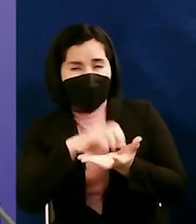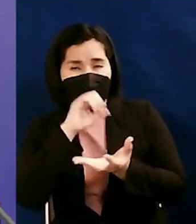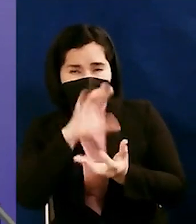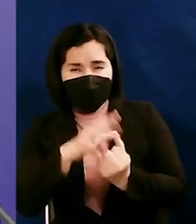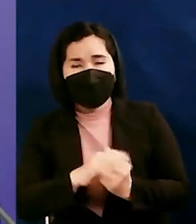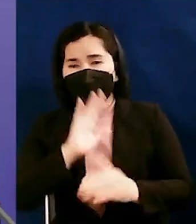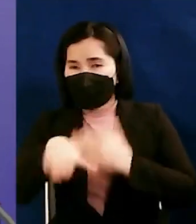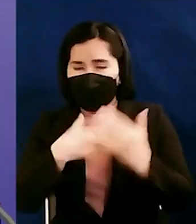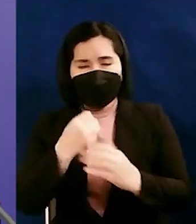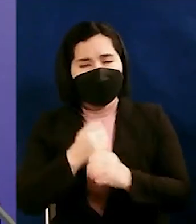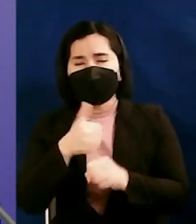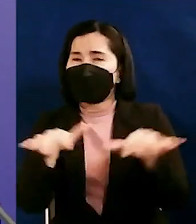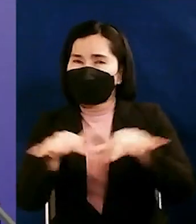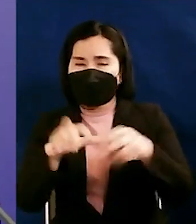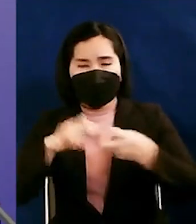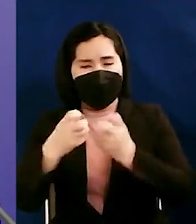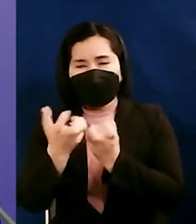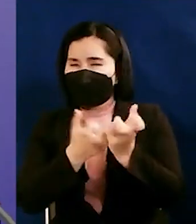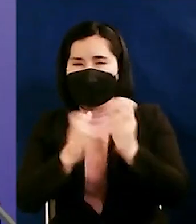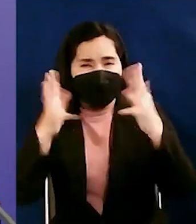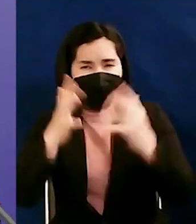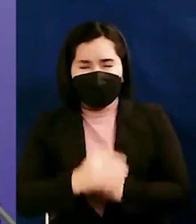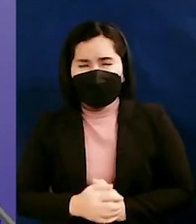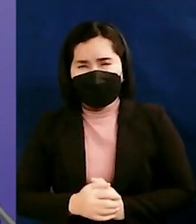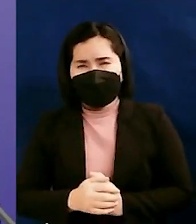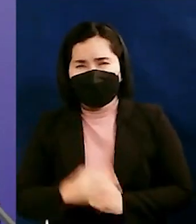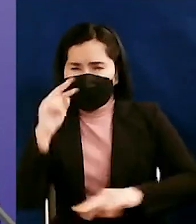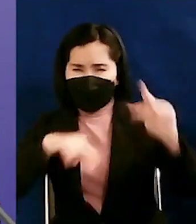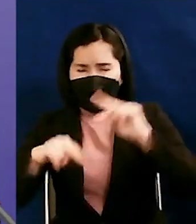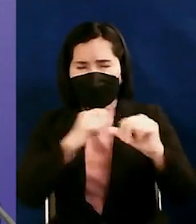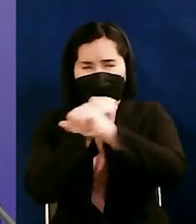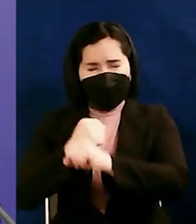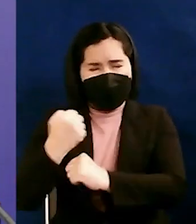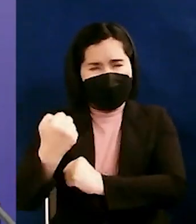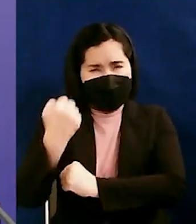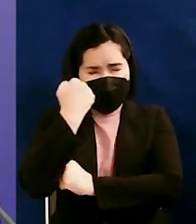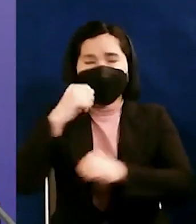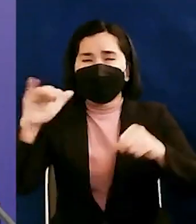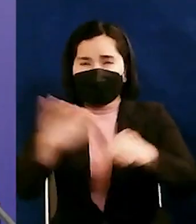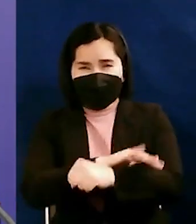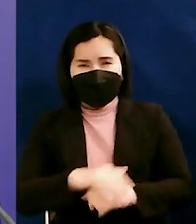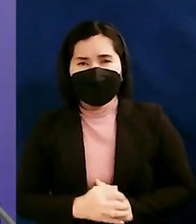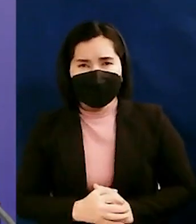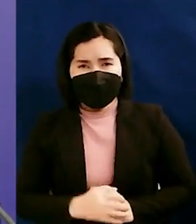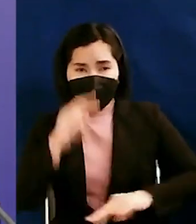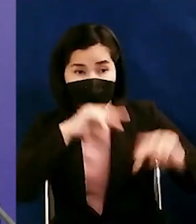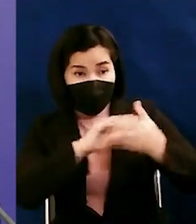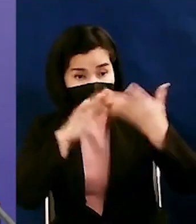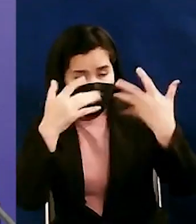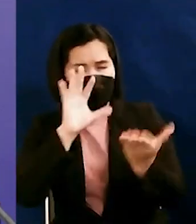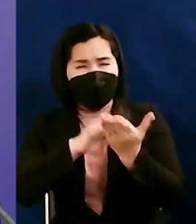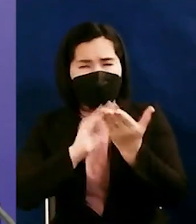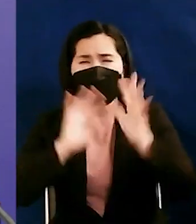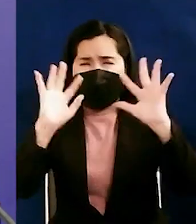ดทุกอย่างนะครับแล้วก็มีการเฝ้าระวังสูงสุดมากขึ้นนะครับและมีการตรวจสอบแล้วว่าข้อมูลที่หายไปเนี่ย